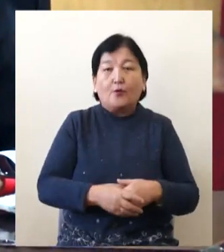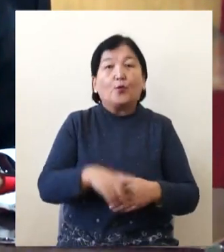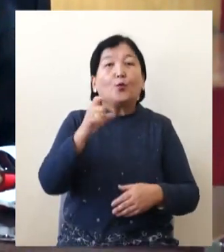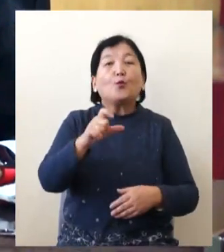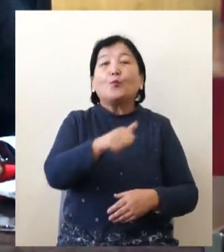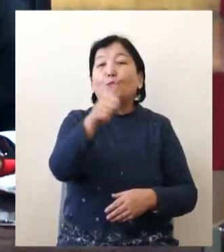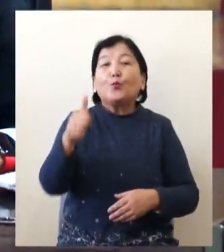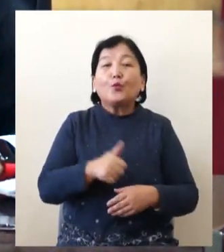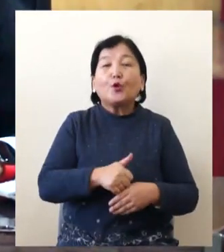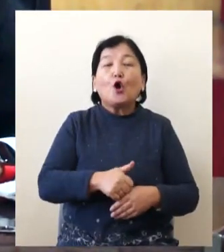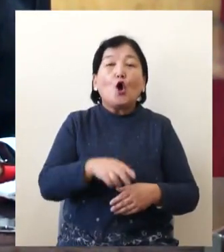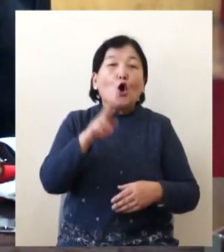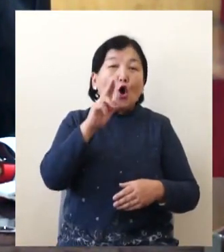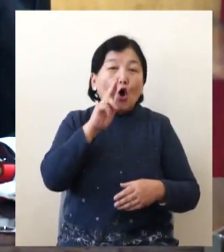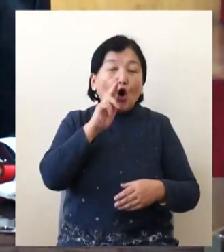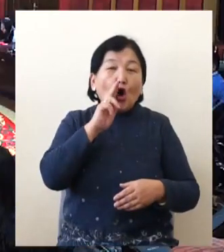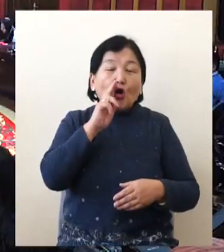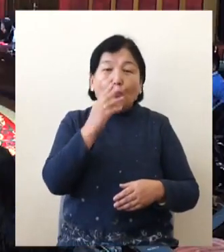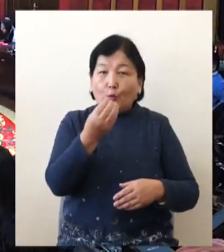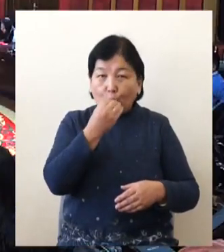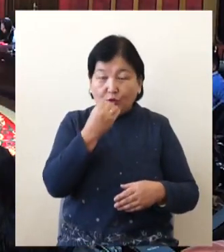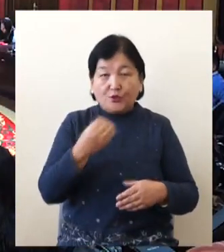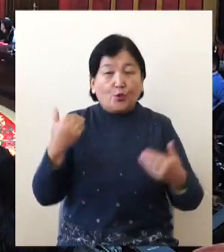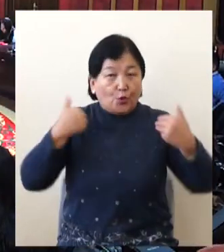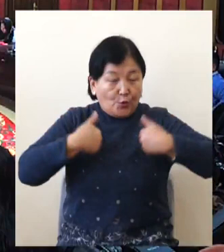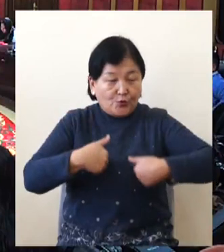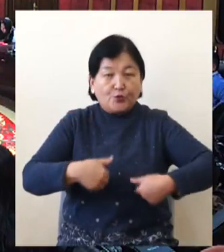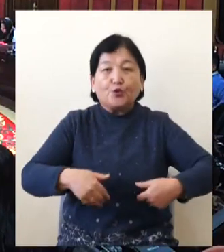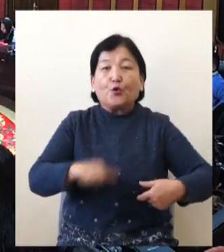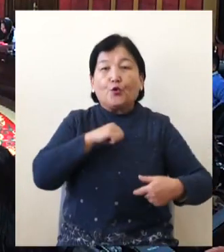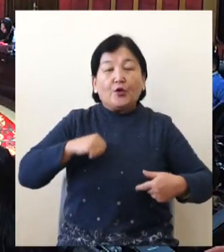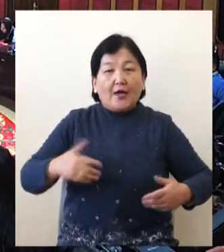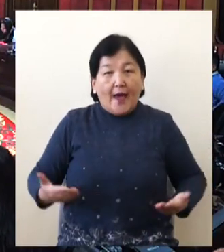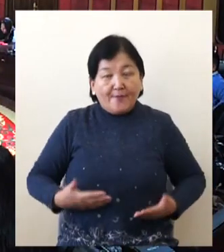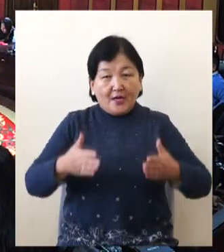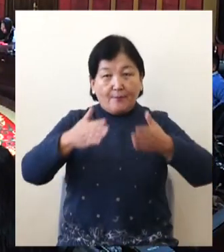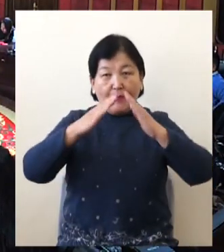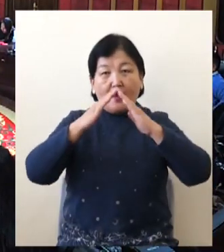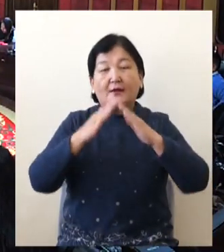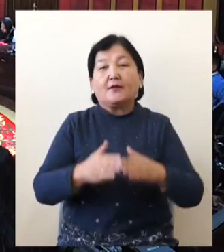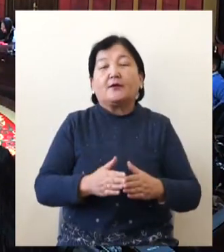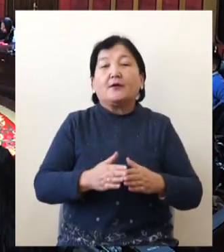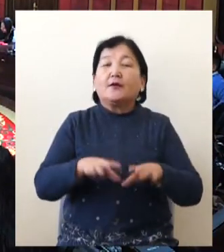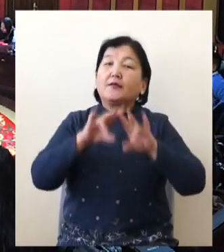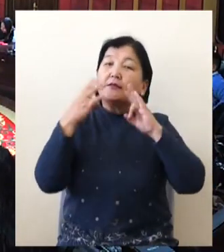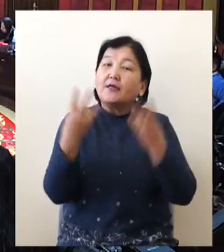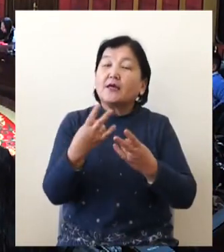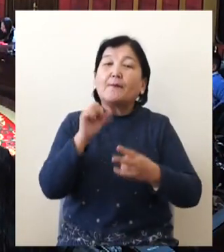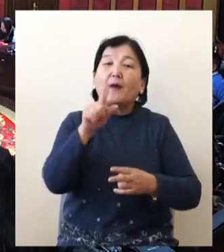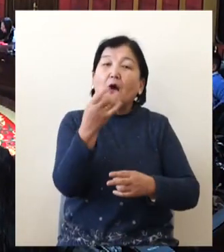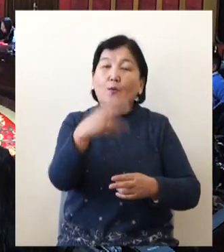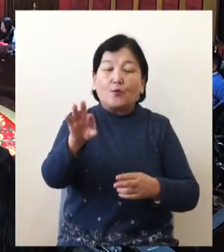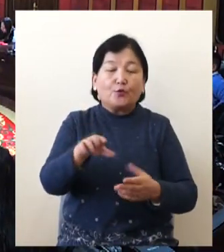бүр хоол хүнс, хувцас хунаг, орон байр, эмчилгээ сувилгаа, нийгэм ахуйн